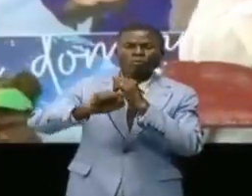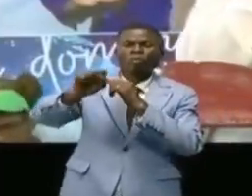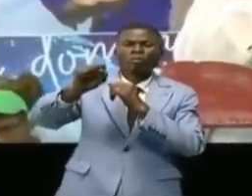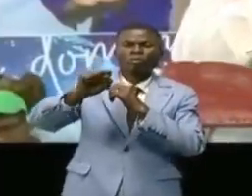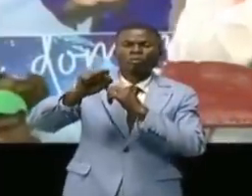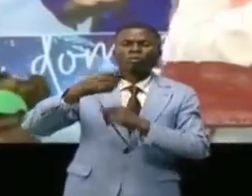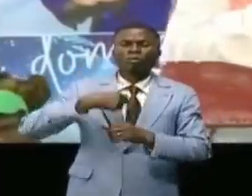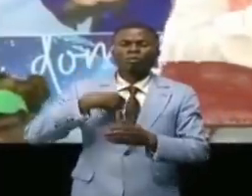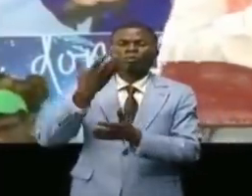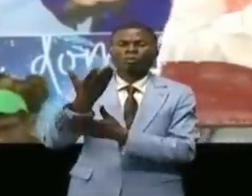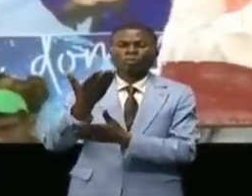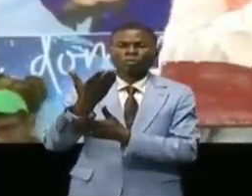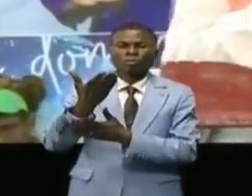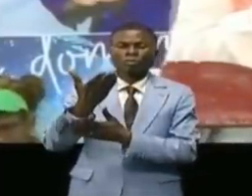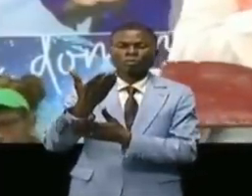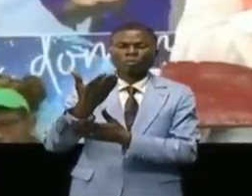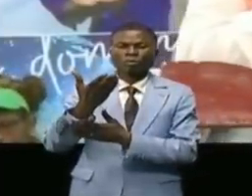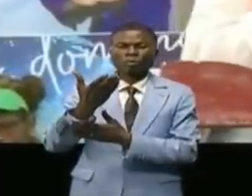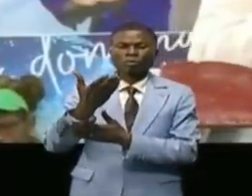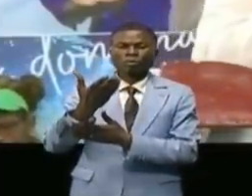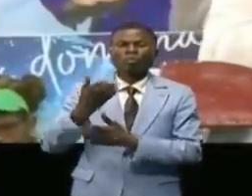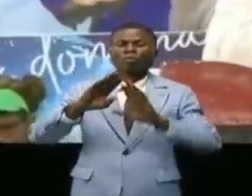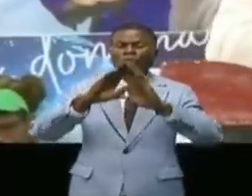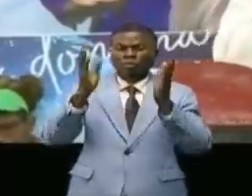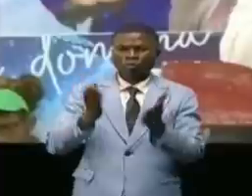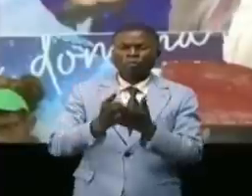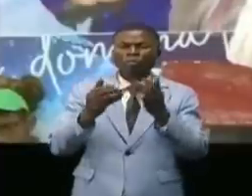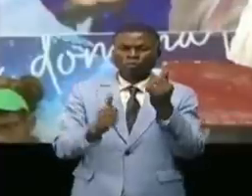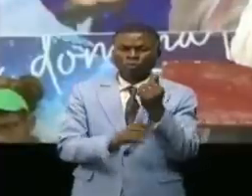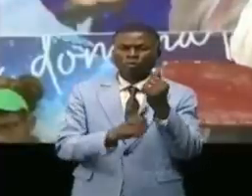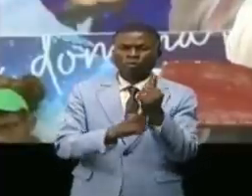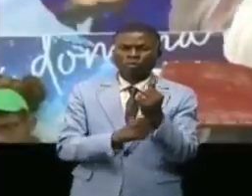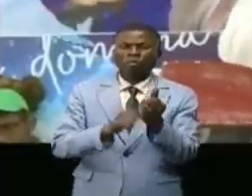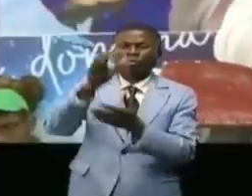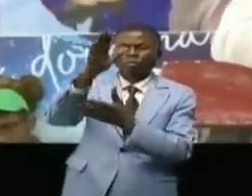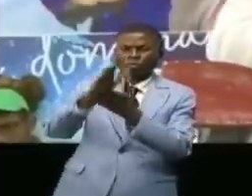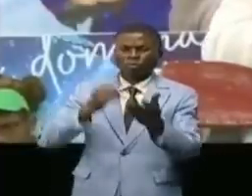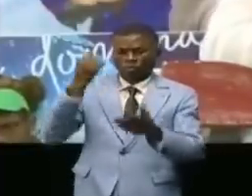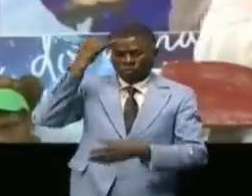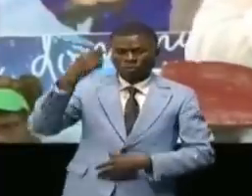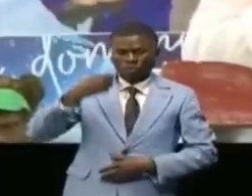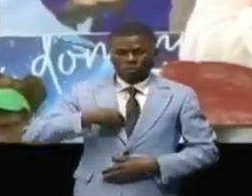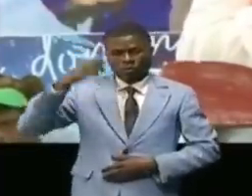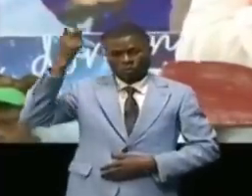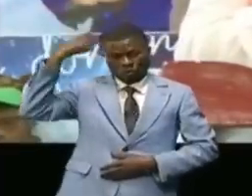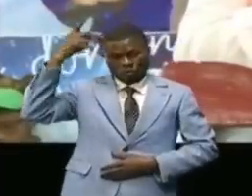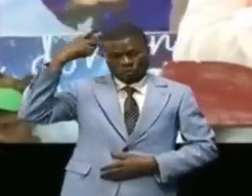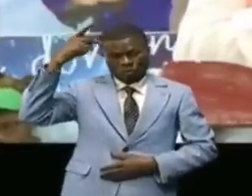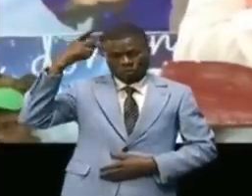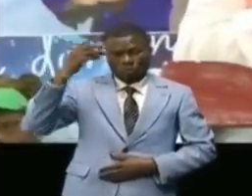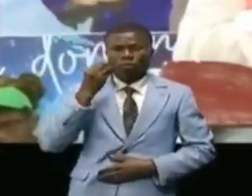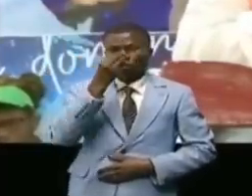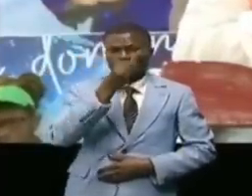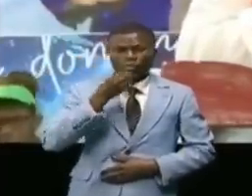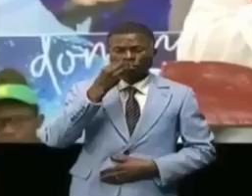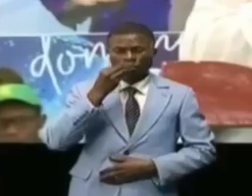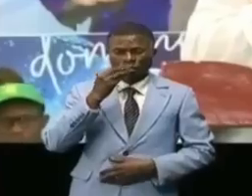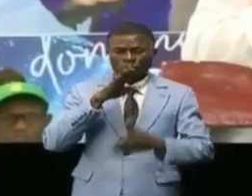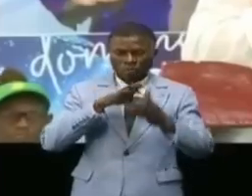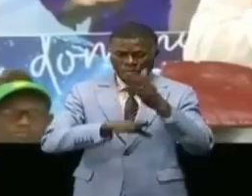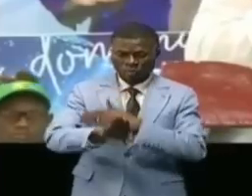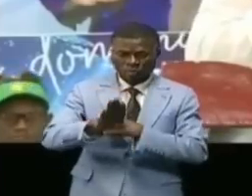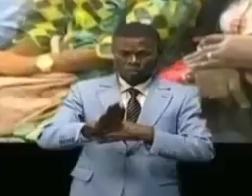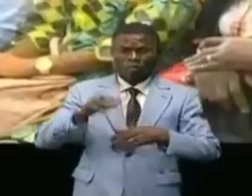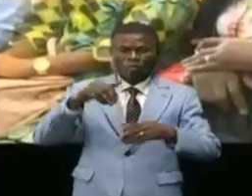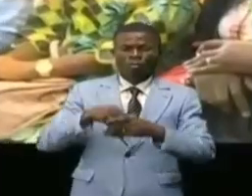je suis destiné des premiers ma compétition politique aujourd'hui par mon adhésion au sein de